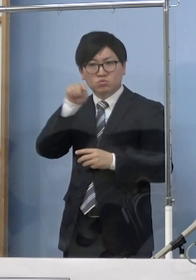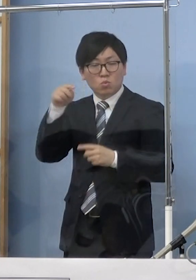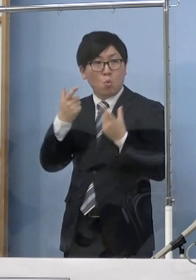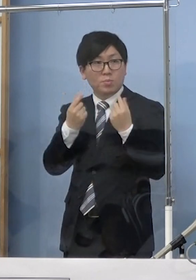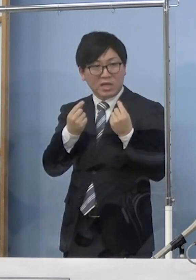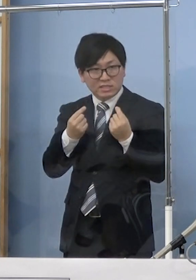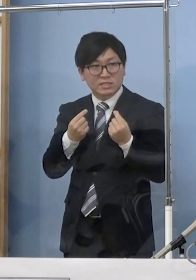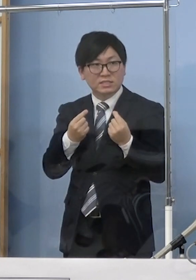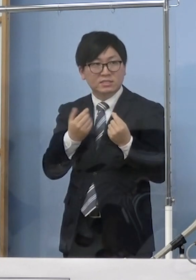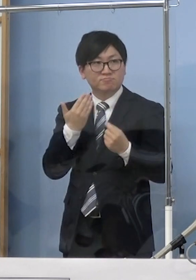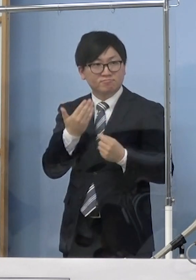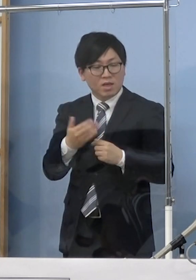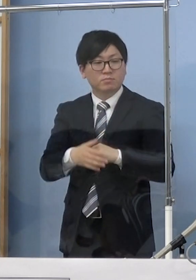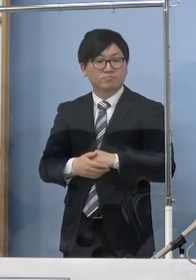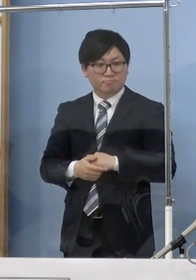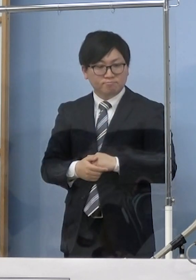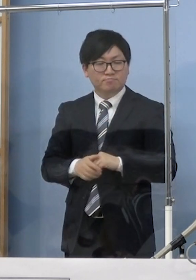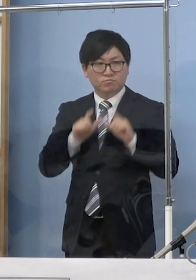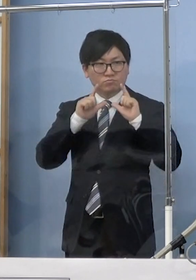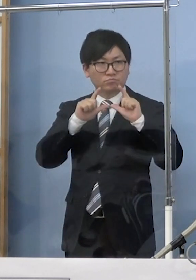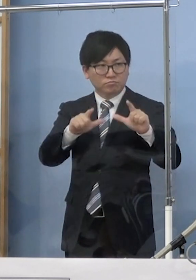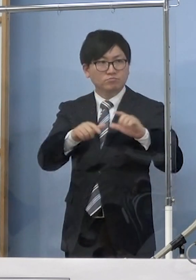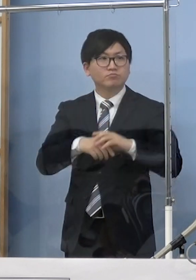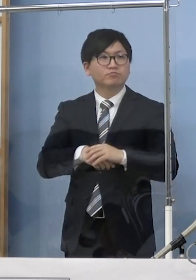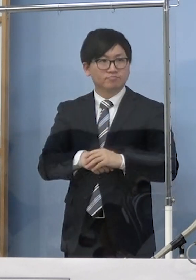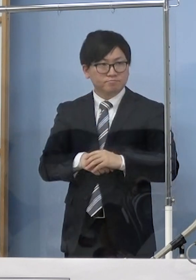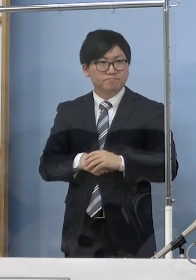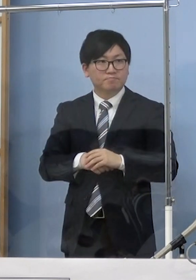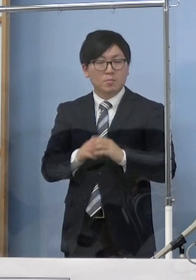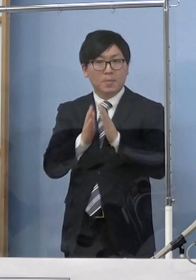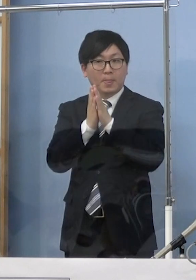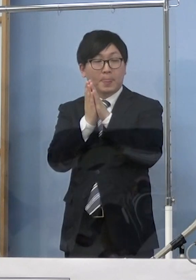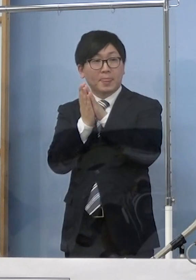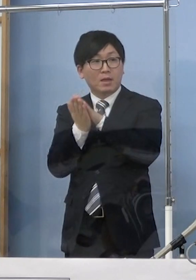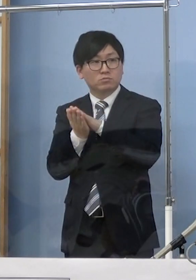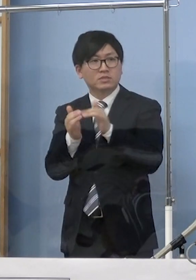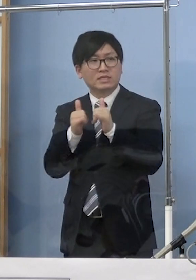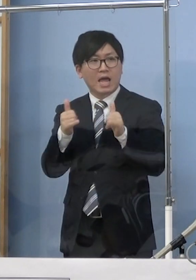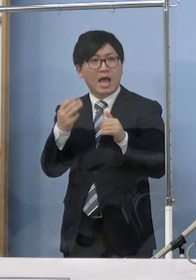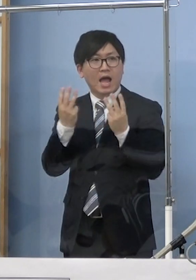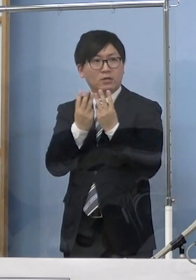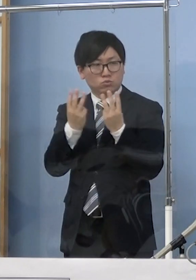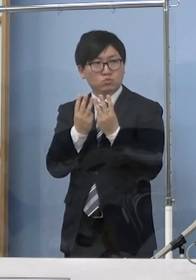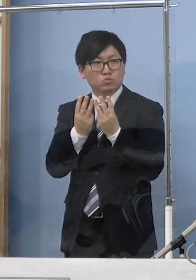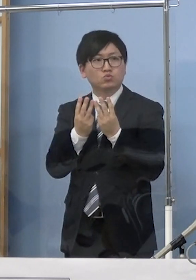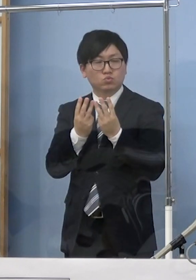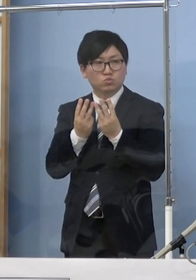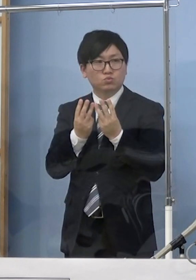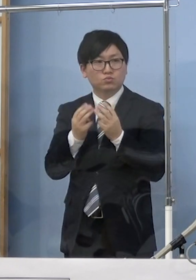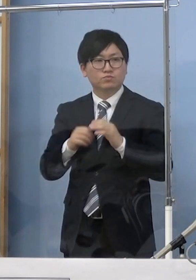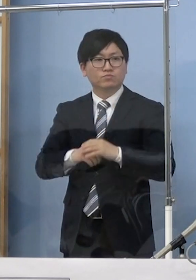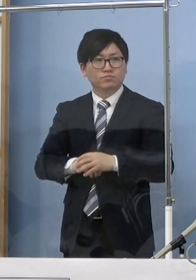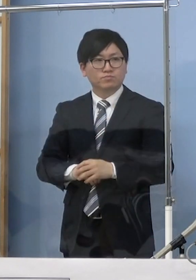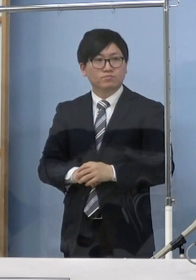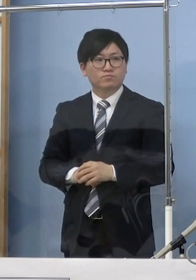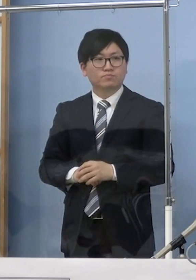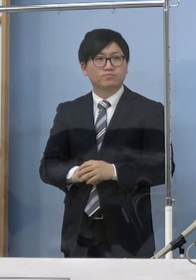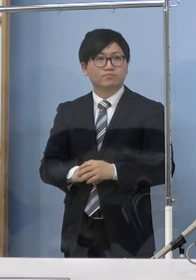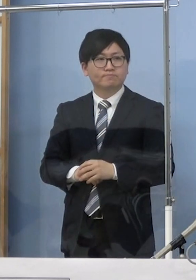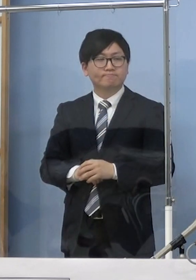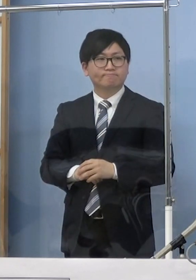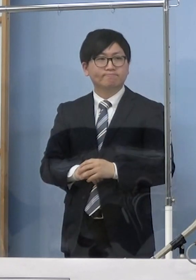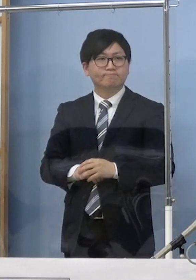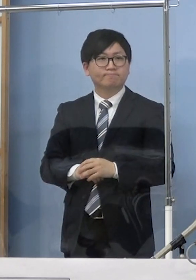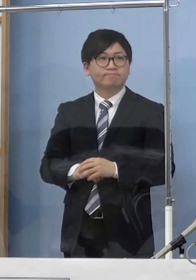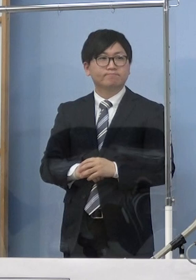させてください、 はい。まず亡くなら、お亡くなりになられた方の数ということですが、先ほども申し